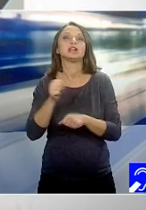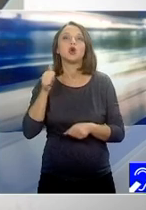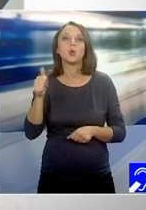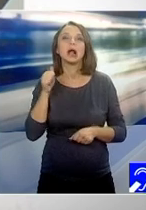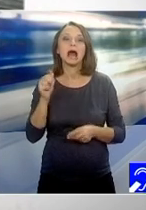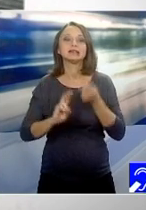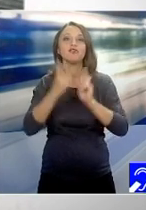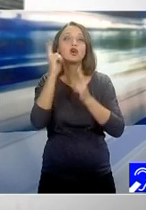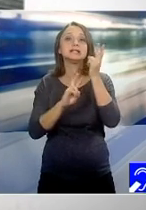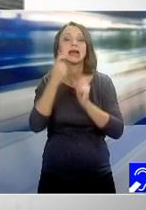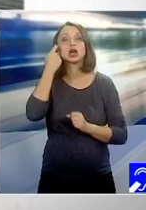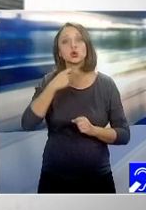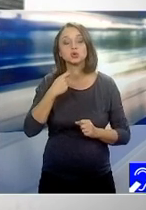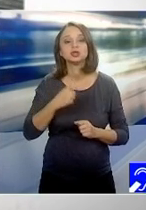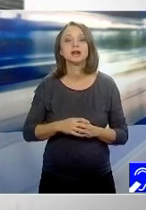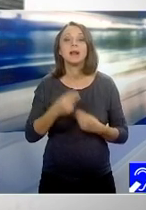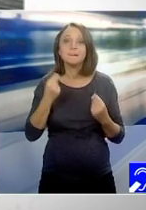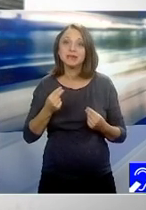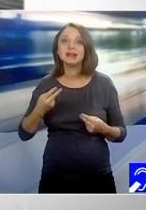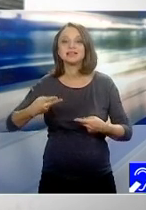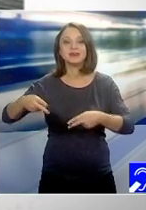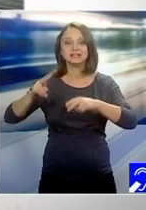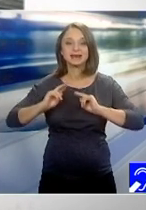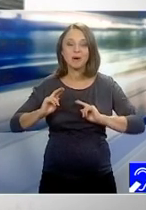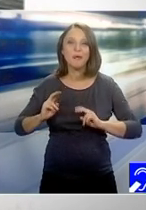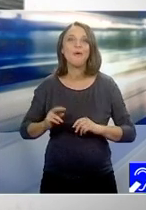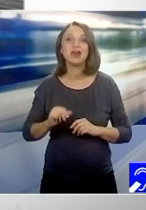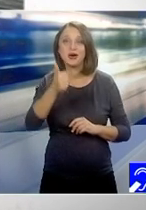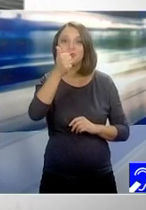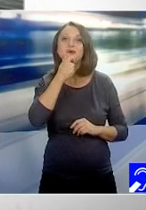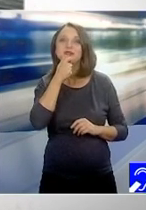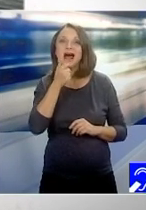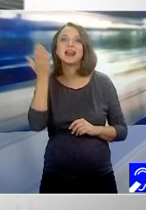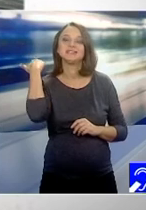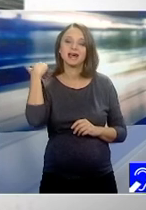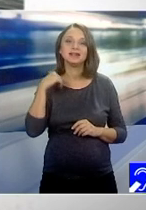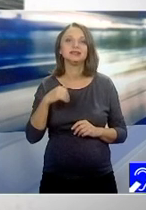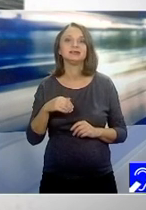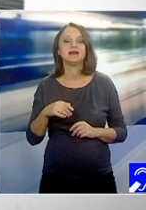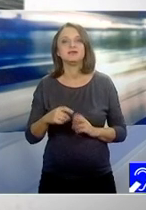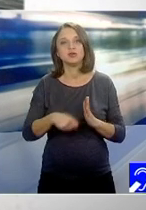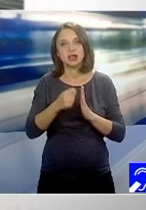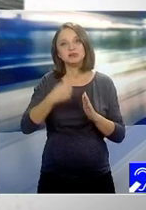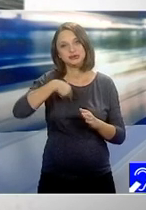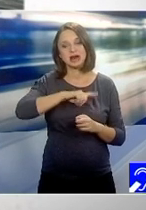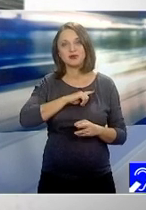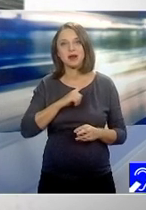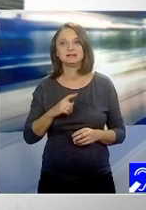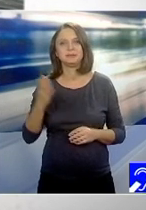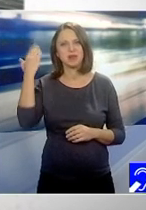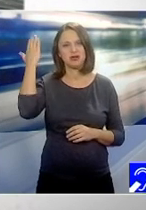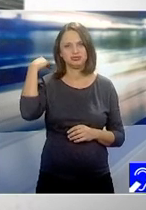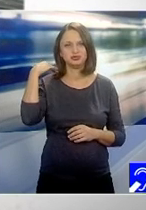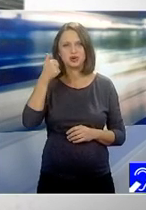și dumneavoastră după un an de zile la emisiunea Transilvania la zi. Atunci